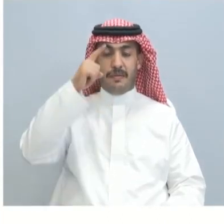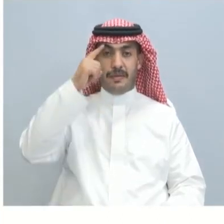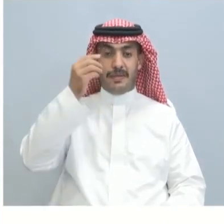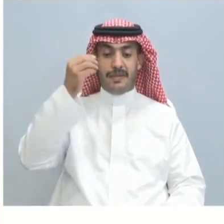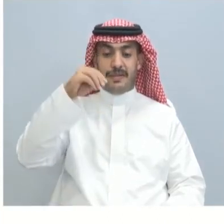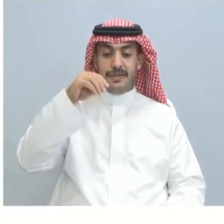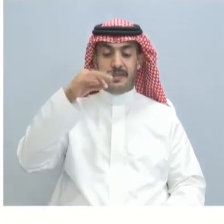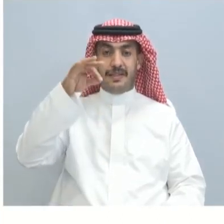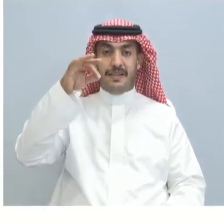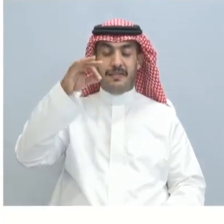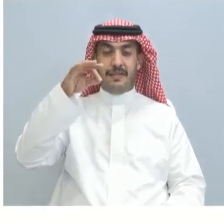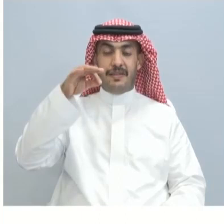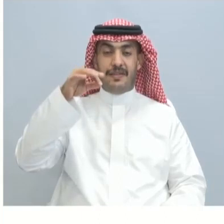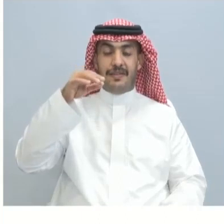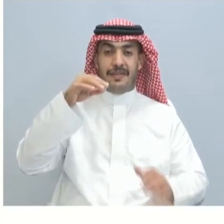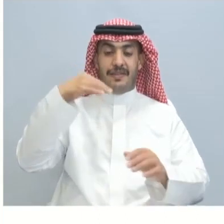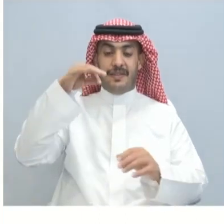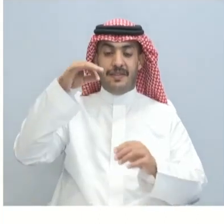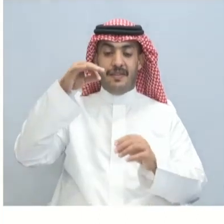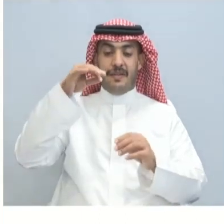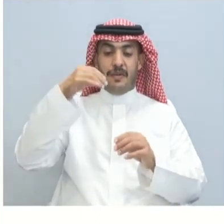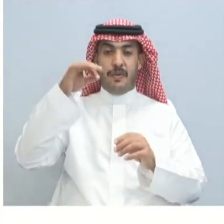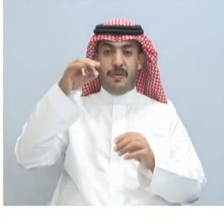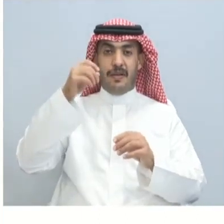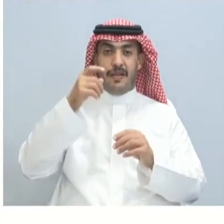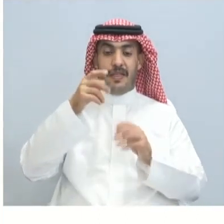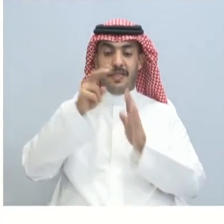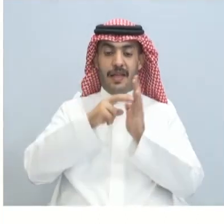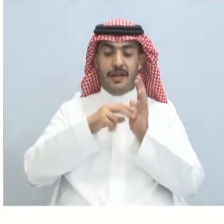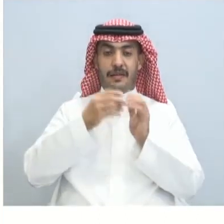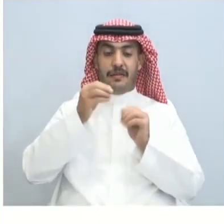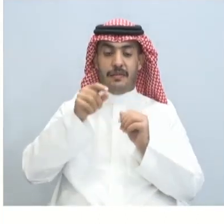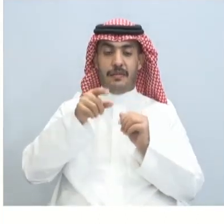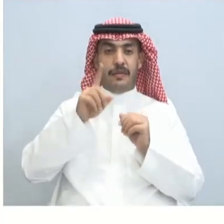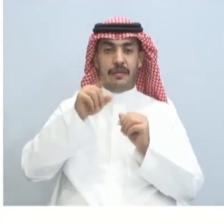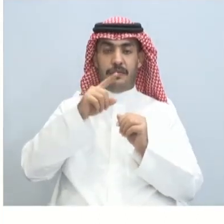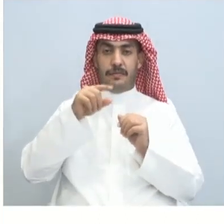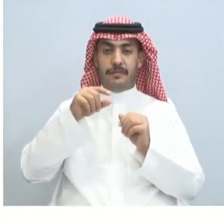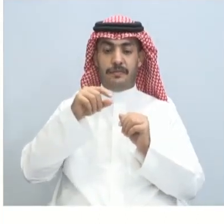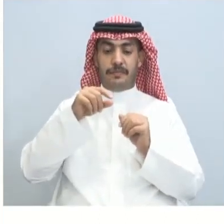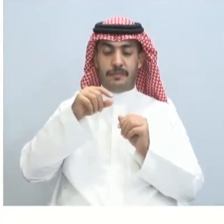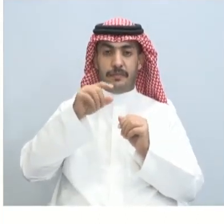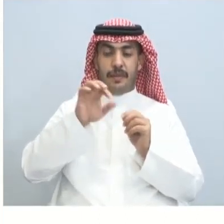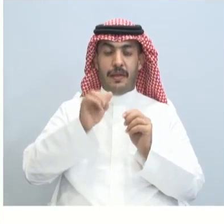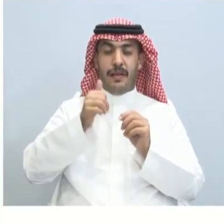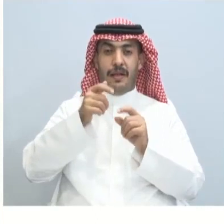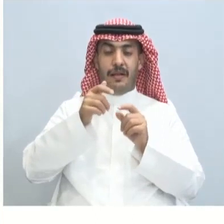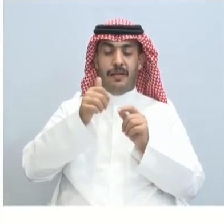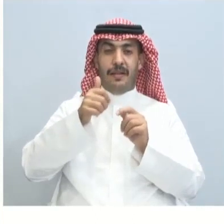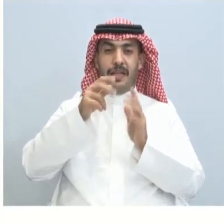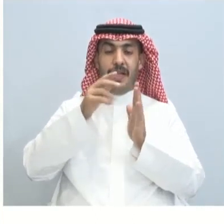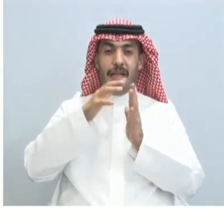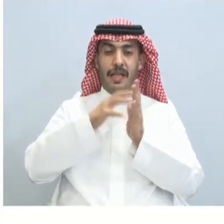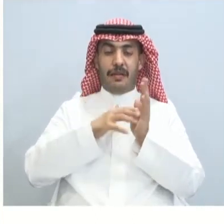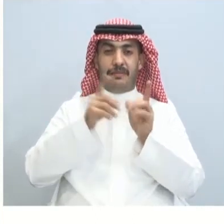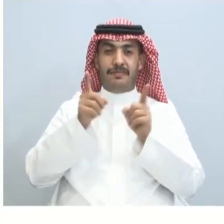عدد صفحات التقرير او الخطاب كان افضل ما رايك بالتاكيد غير صحيح ذكرنا خير الكلام ما قل و